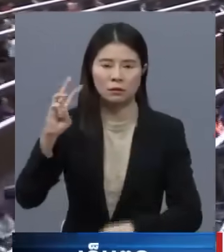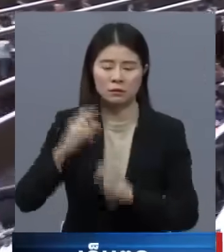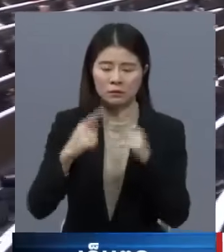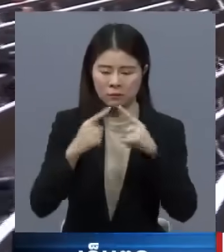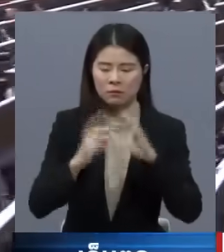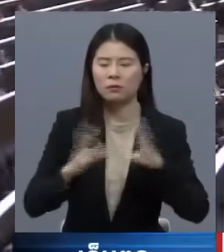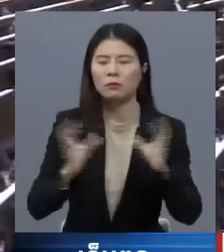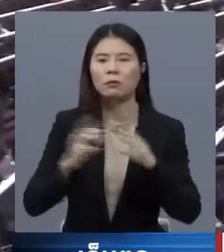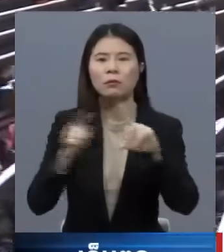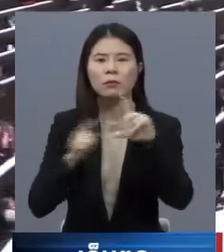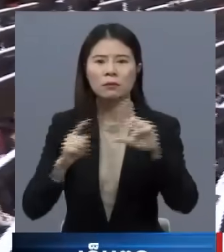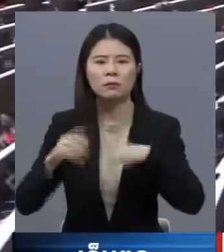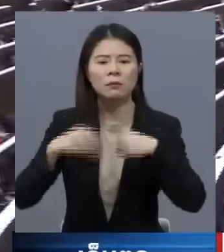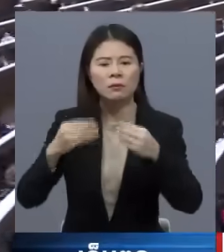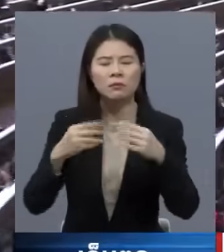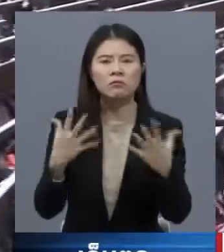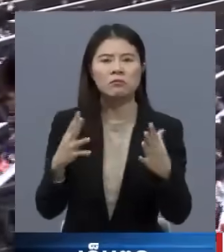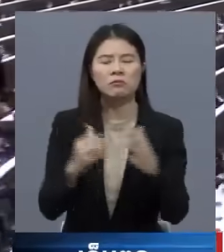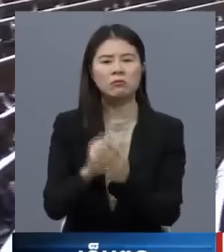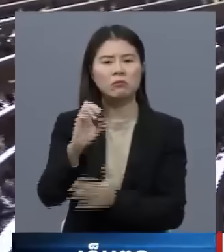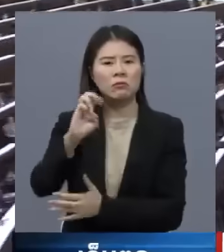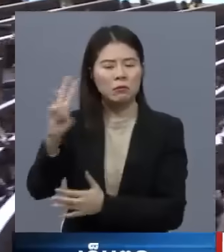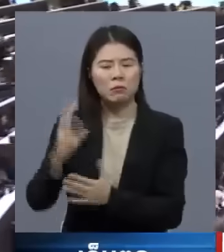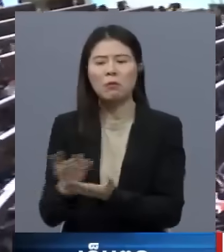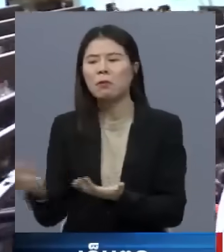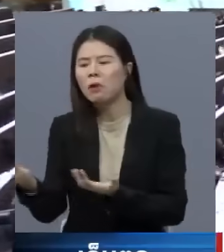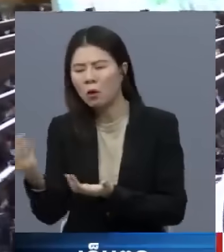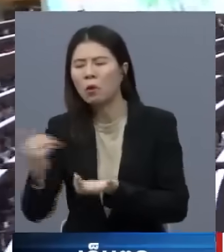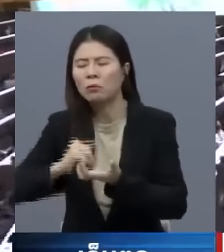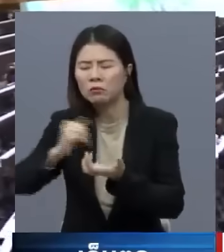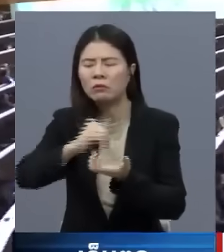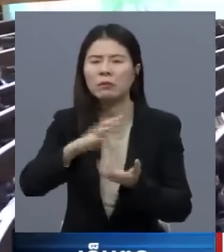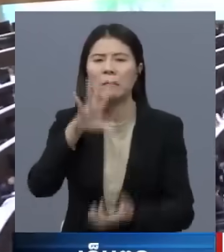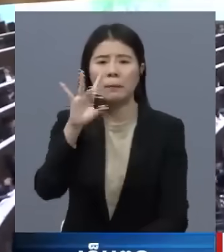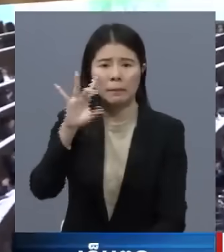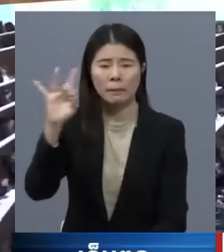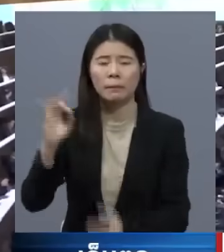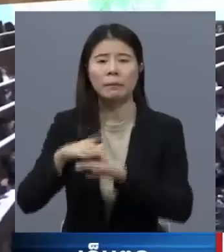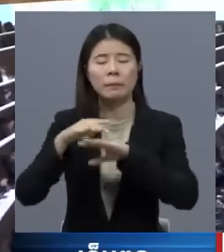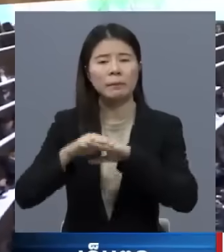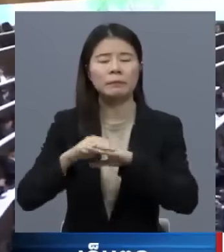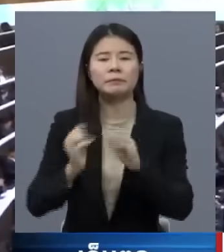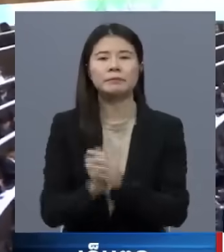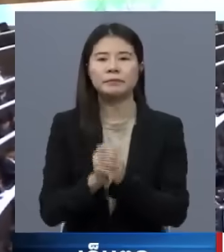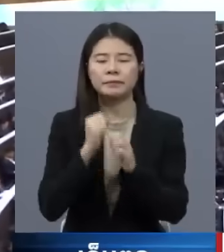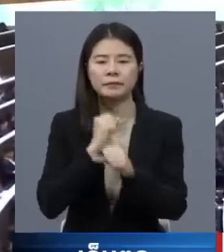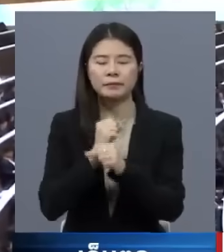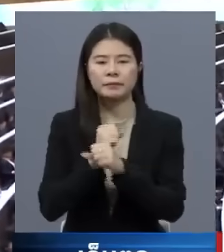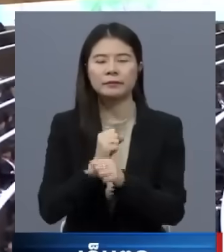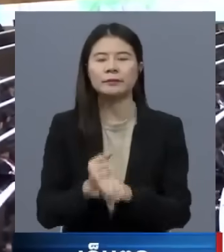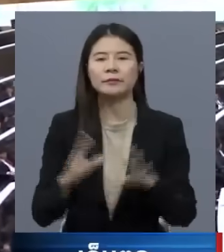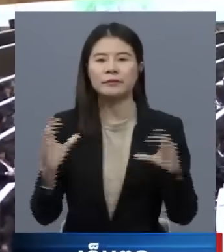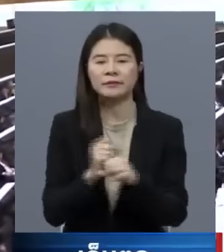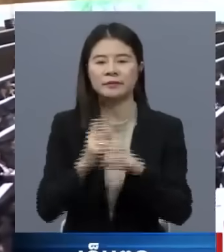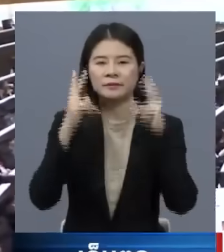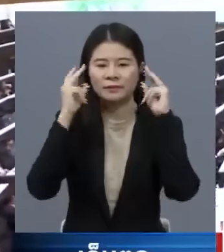ให้ก็ต้องไปหาเสียงของสว.ไหมหามาให้ได้อีก88เสียงเพื่อที่จะดันให้แคนดิเดตนายกรัฐมนตรีของตัวเองผ่านการโ